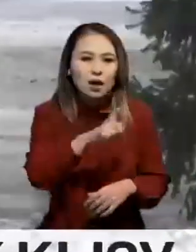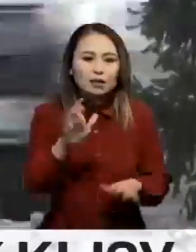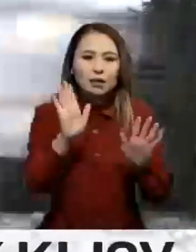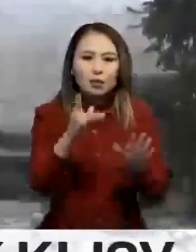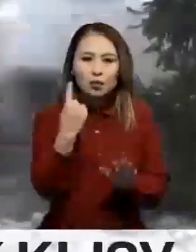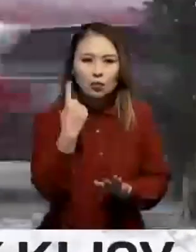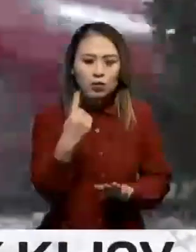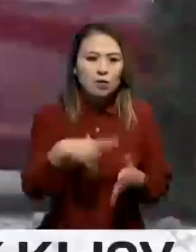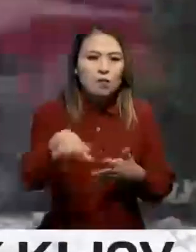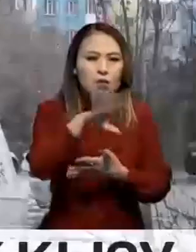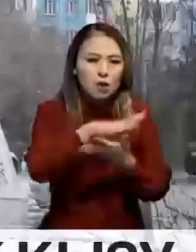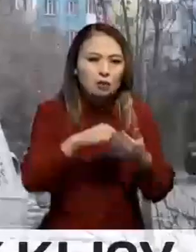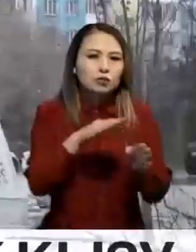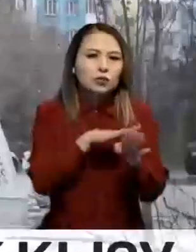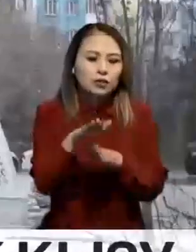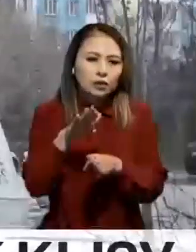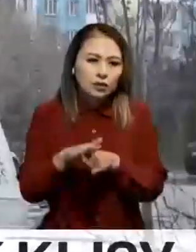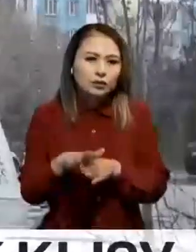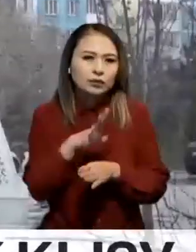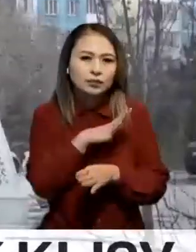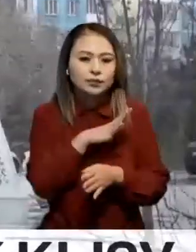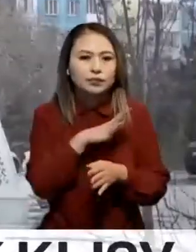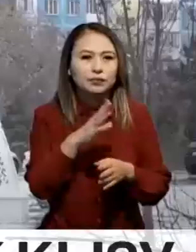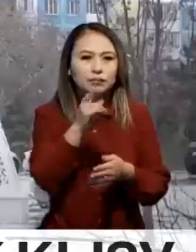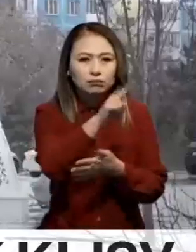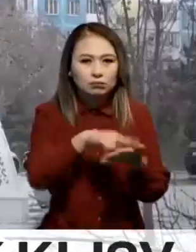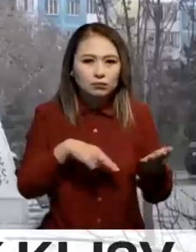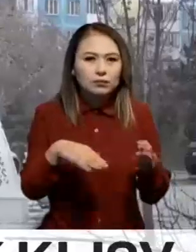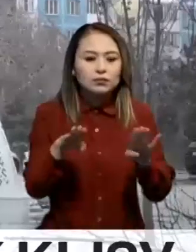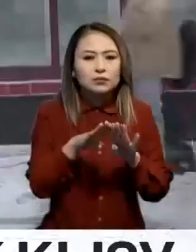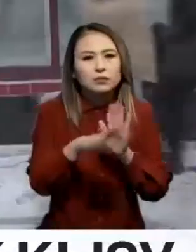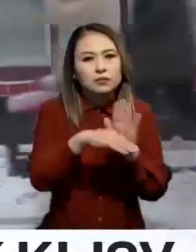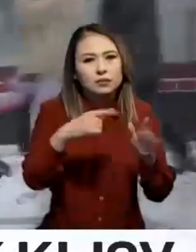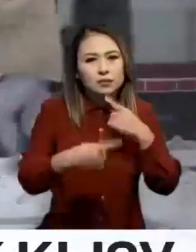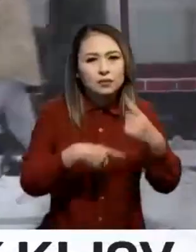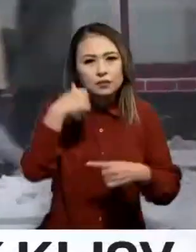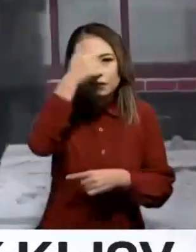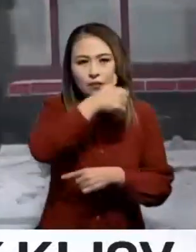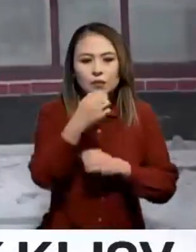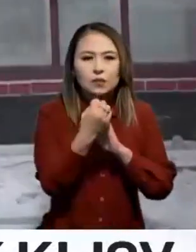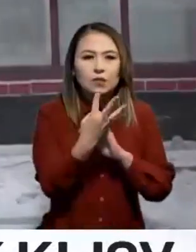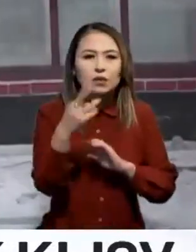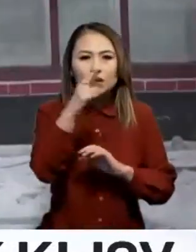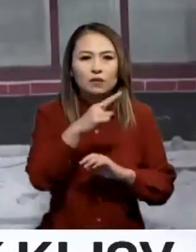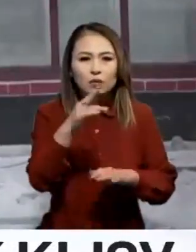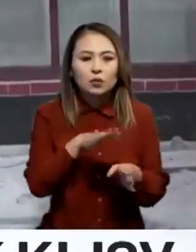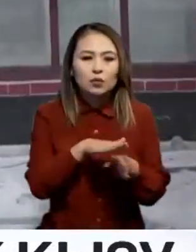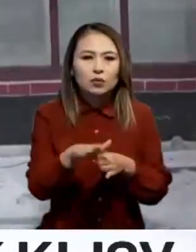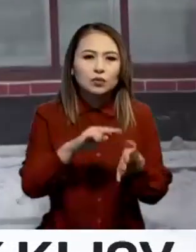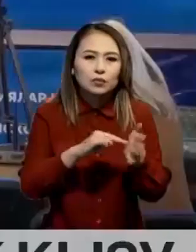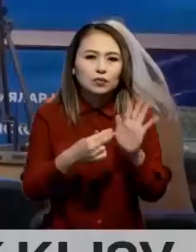тек біреуі ғана барлық талаптарды орындап кандидат ретінде тіркелген. Сенат сайлауы келер жылдың 14-ші қаңтарында өтеді.